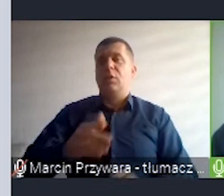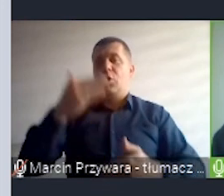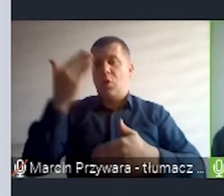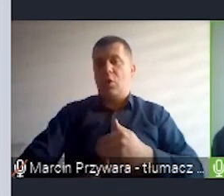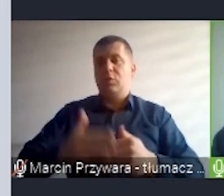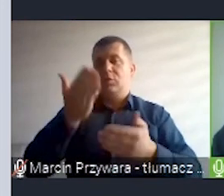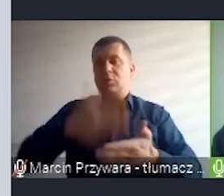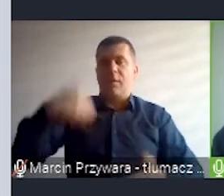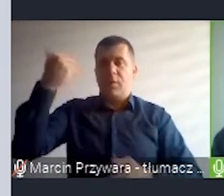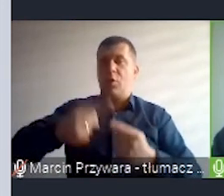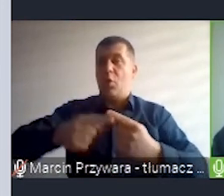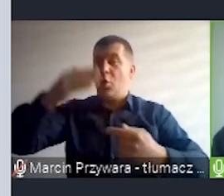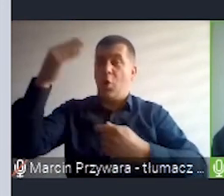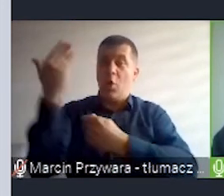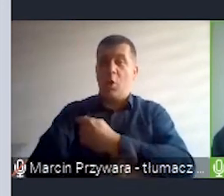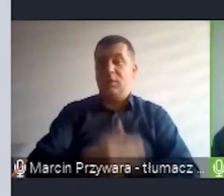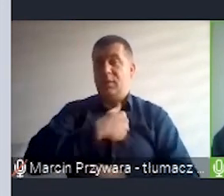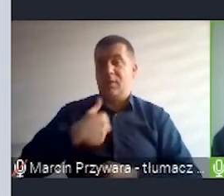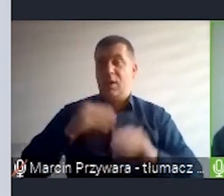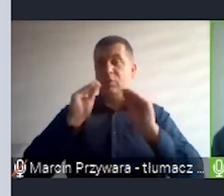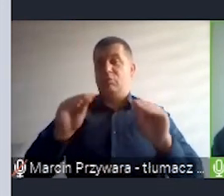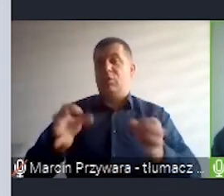kończymy część wykładową ostatniego z naszych szkoleń,